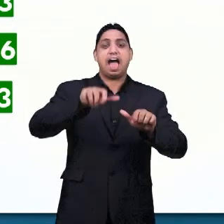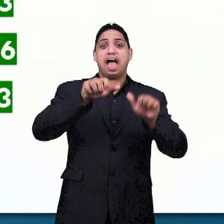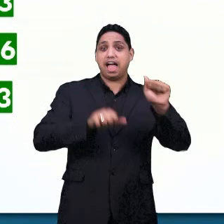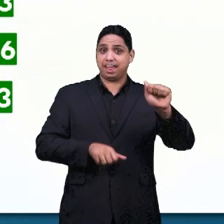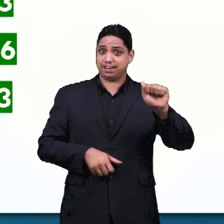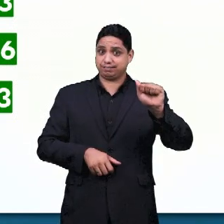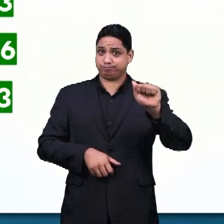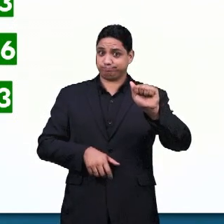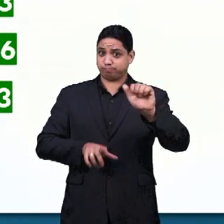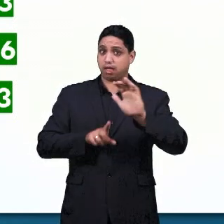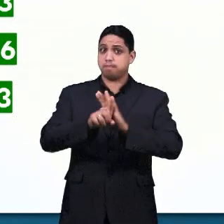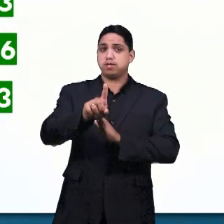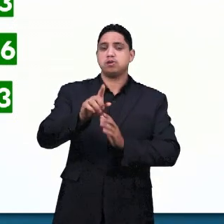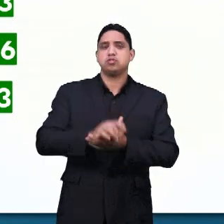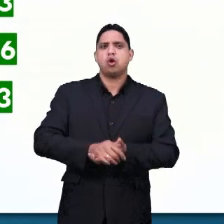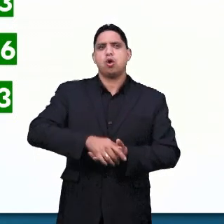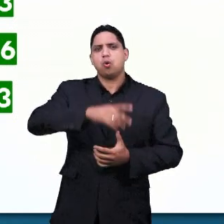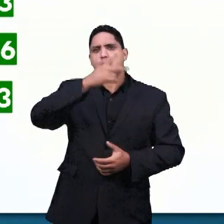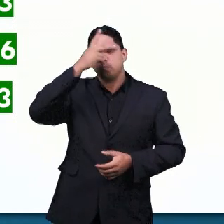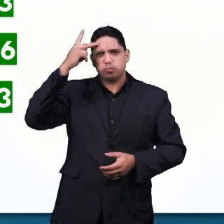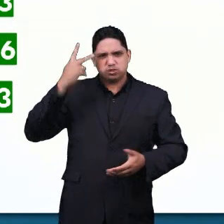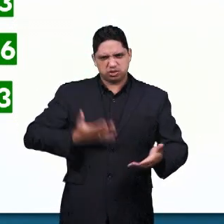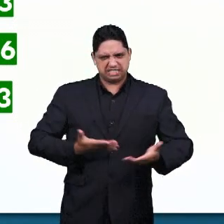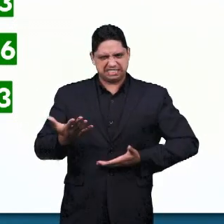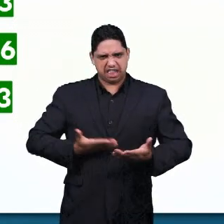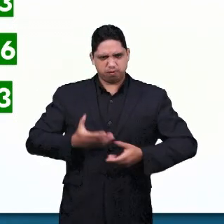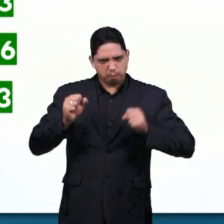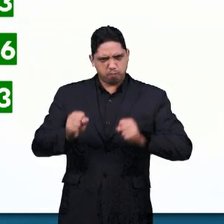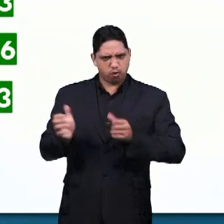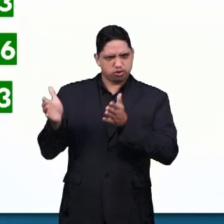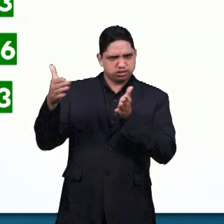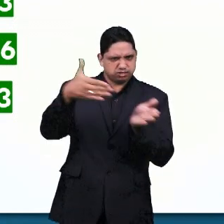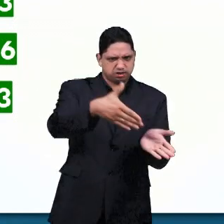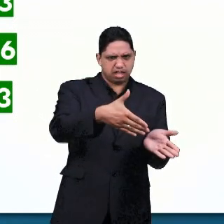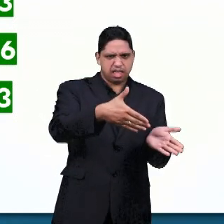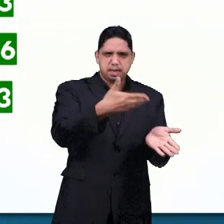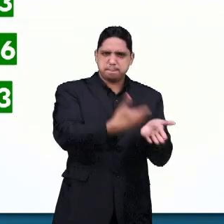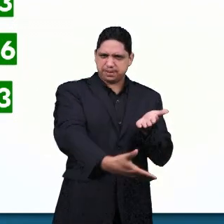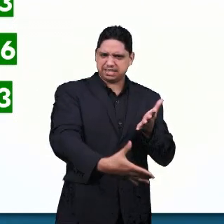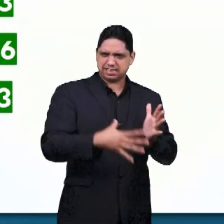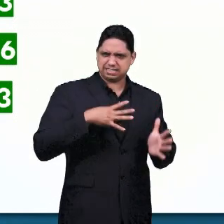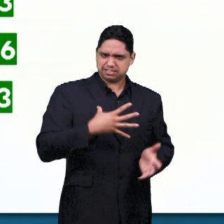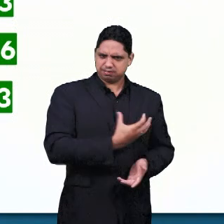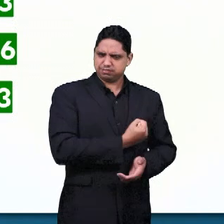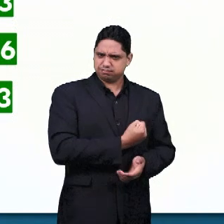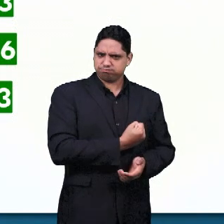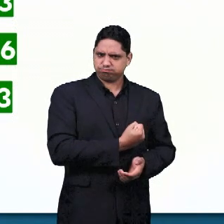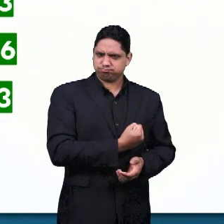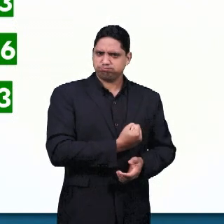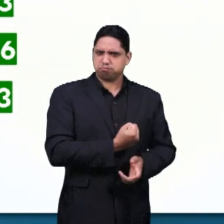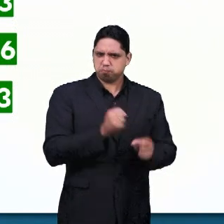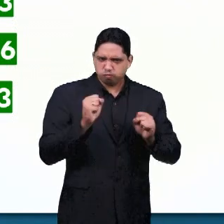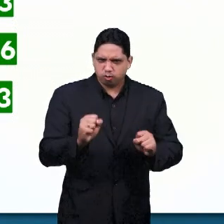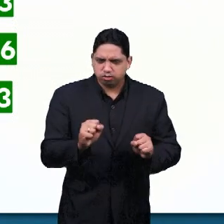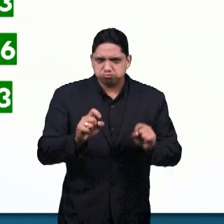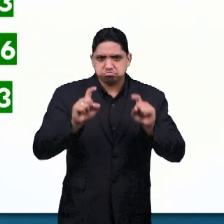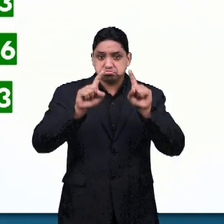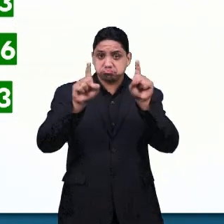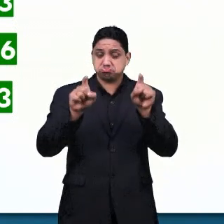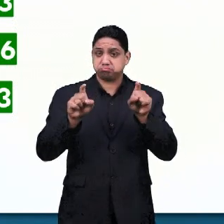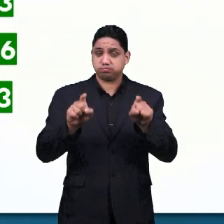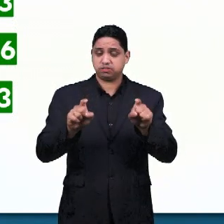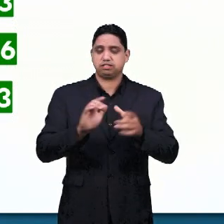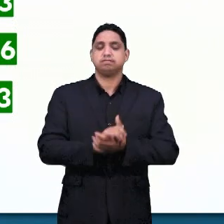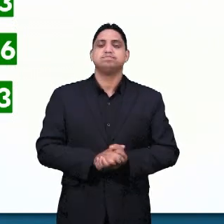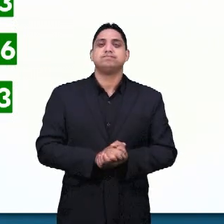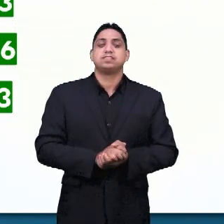suivante. Le chrétien peut se dévier du chemin et perdre le salut? Donc, pour répondre à cette